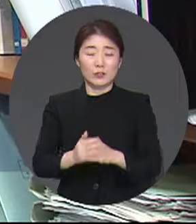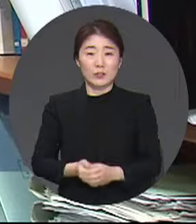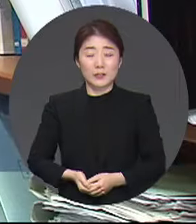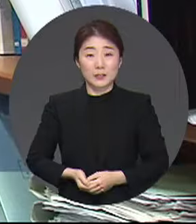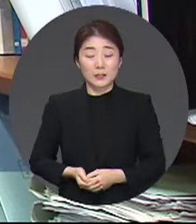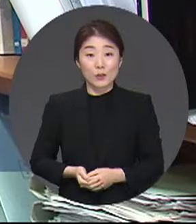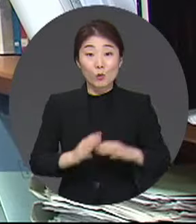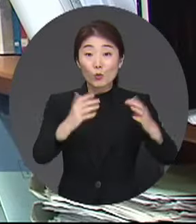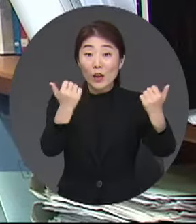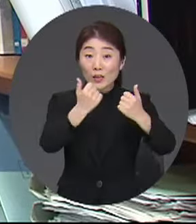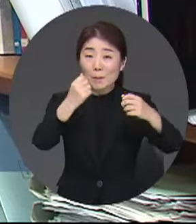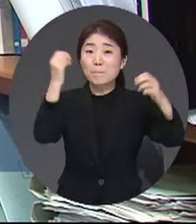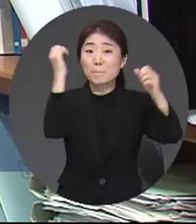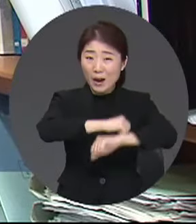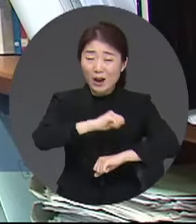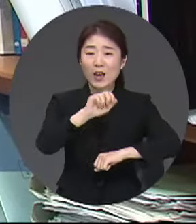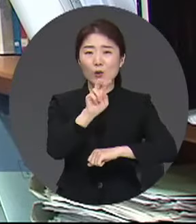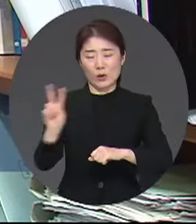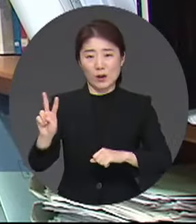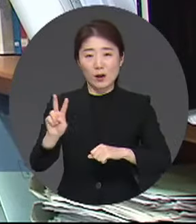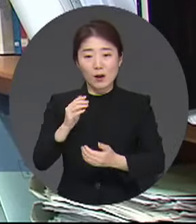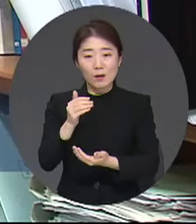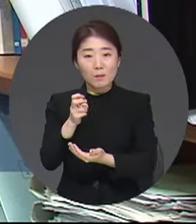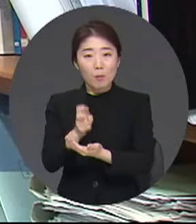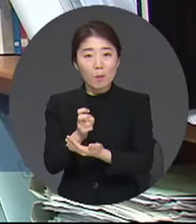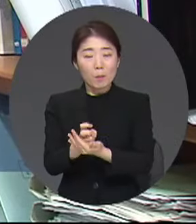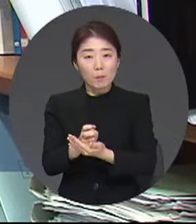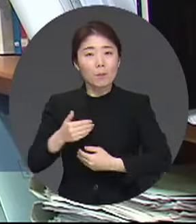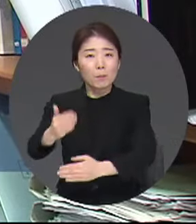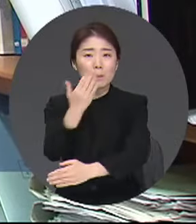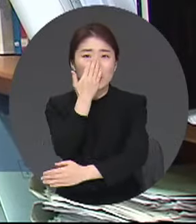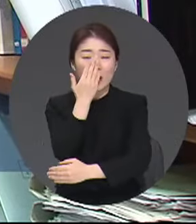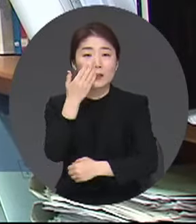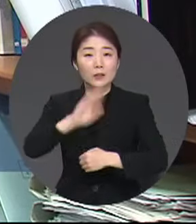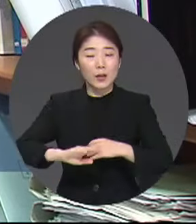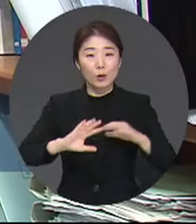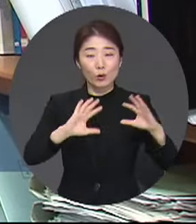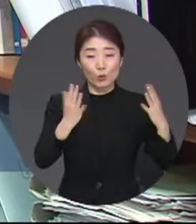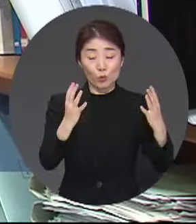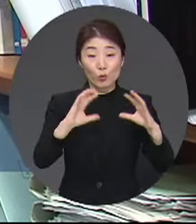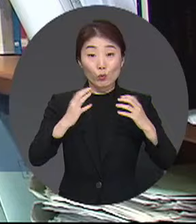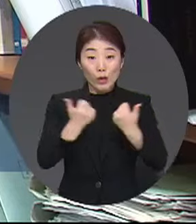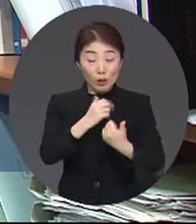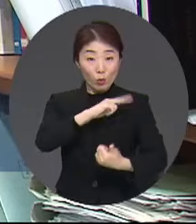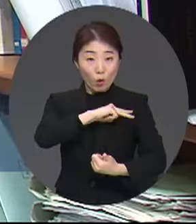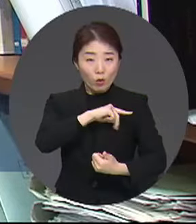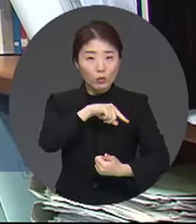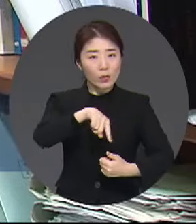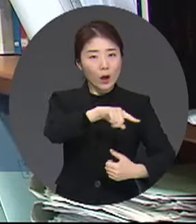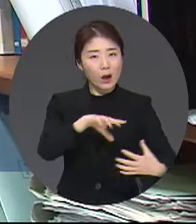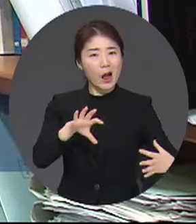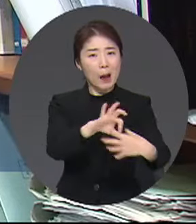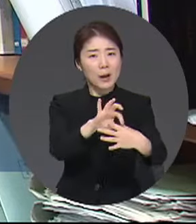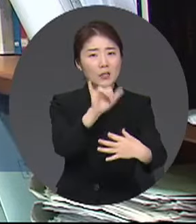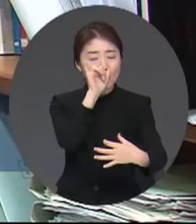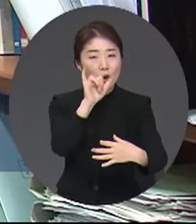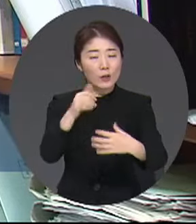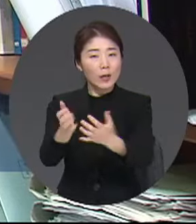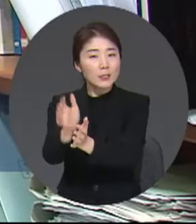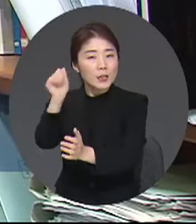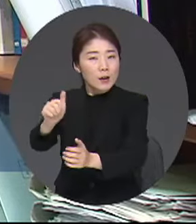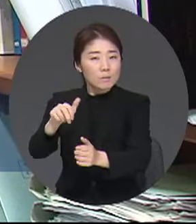법안을 통과시켜야만이 이게 이제 제도적으로 현실이 가능한데 국회의원들 같은 경우 본인들이 또 광역단체장에 도전을 하고 싶어